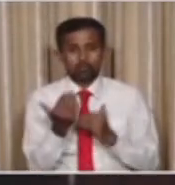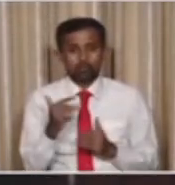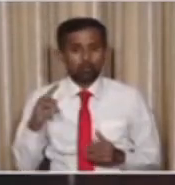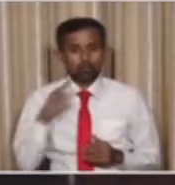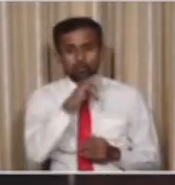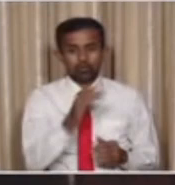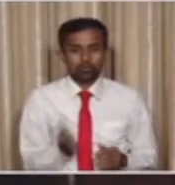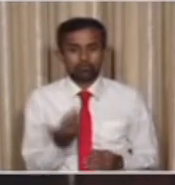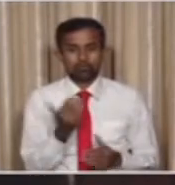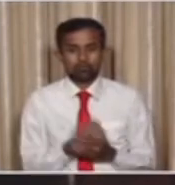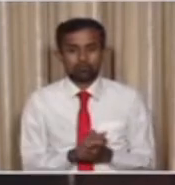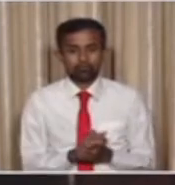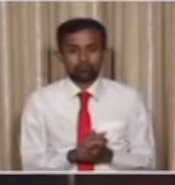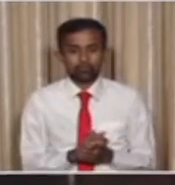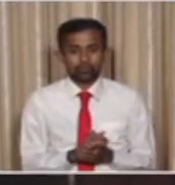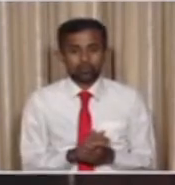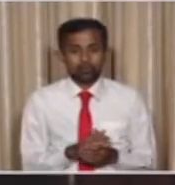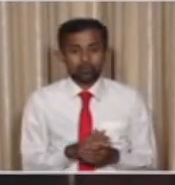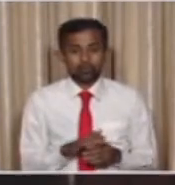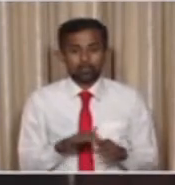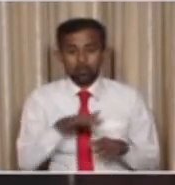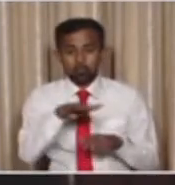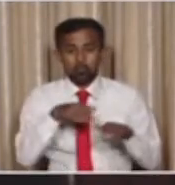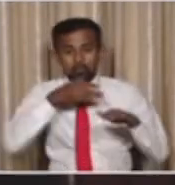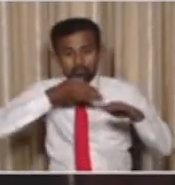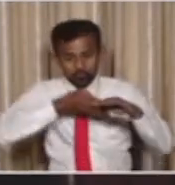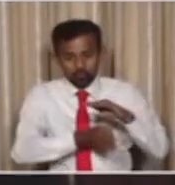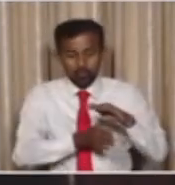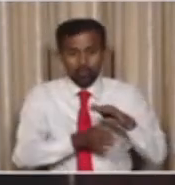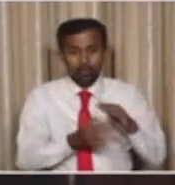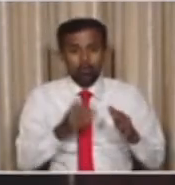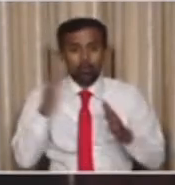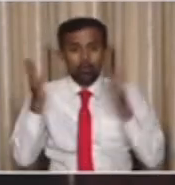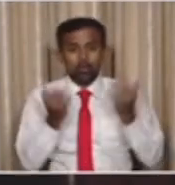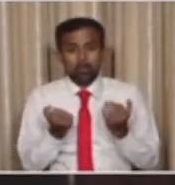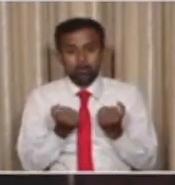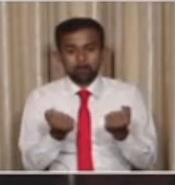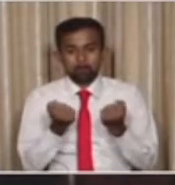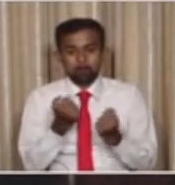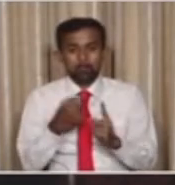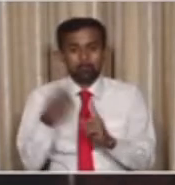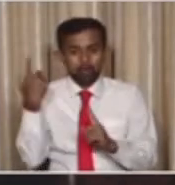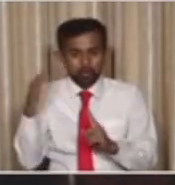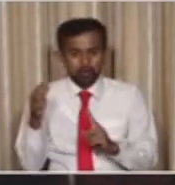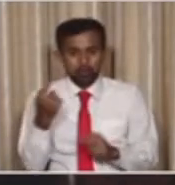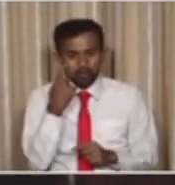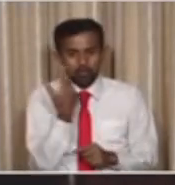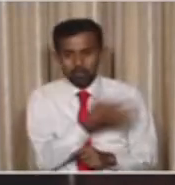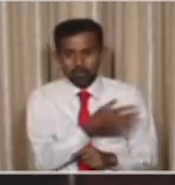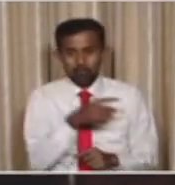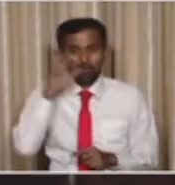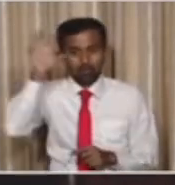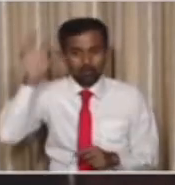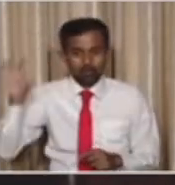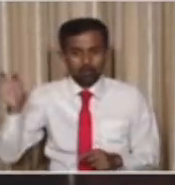කරනවා. හැබැයි ගොඩබිම පොළව යටින් පවා ලෝකයේ ප්‍රවාහන සේවය දියුණු කරලා තියෙනවා. අපි දැකලා තියෙනවා ලෝකයේ අනිත් රටවල්